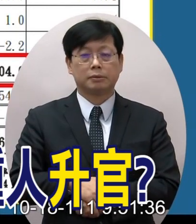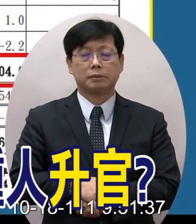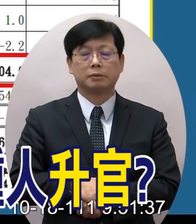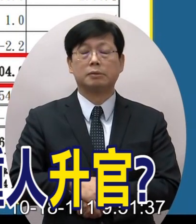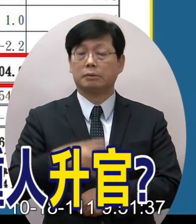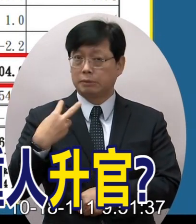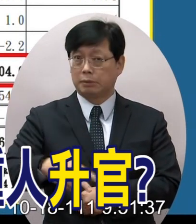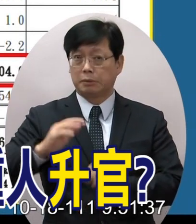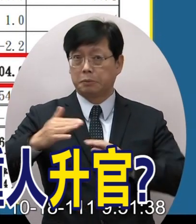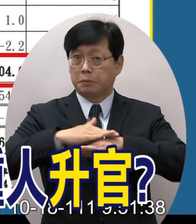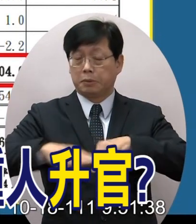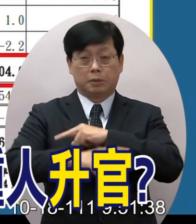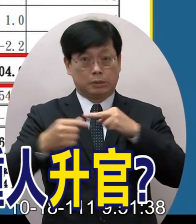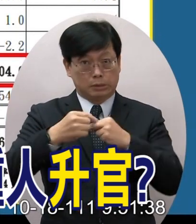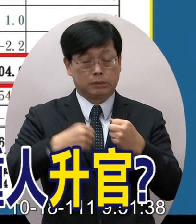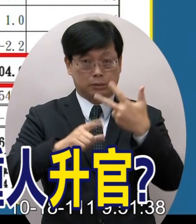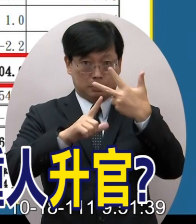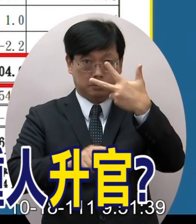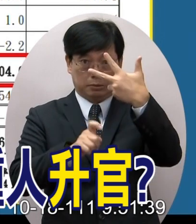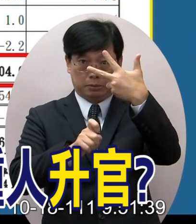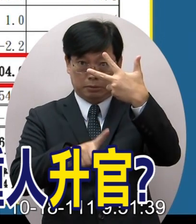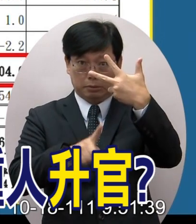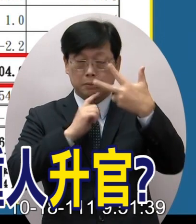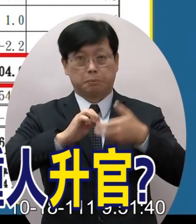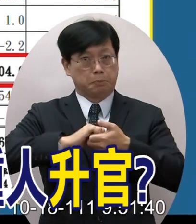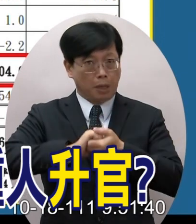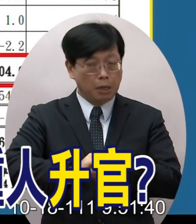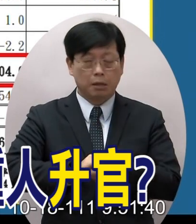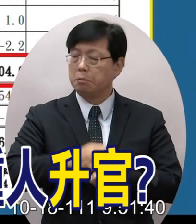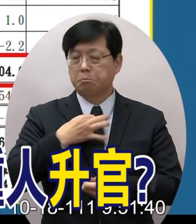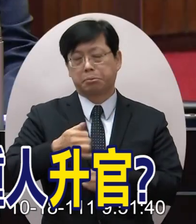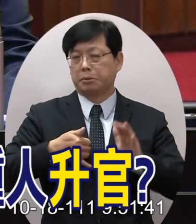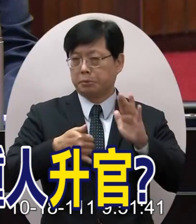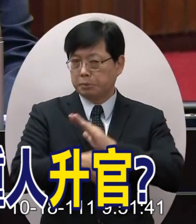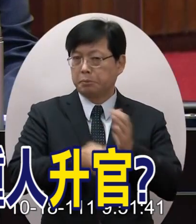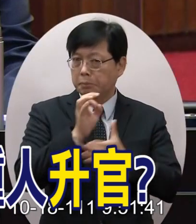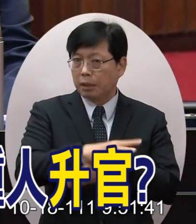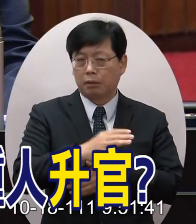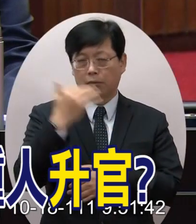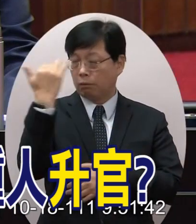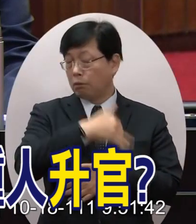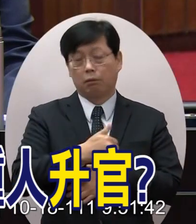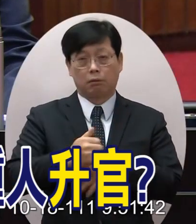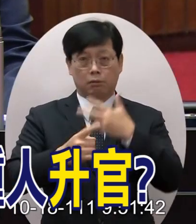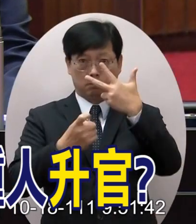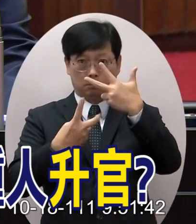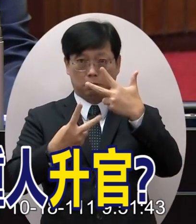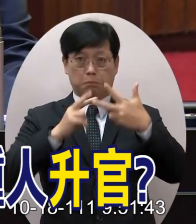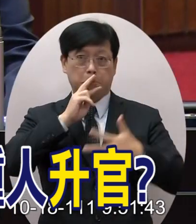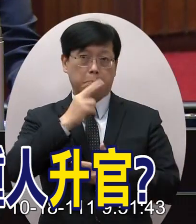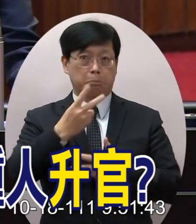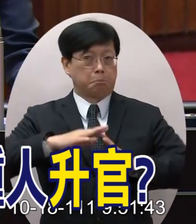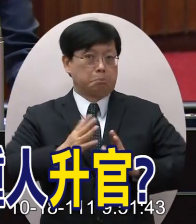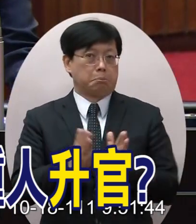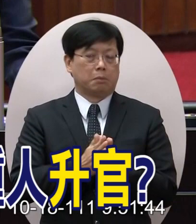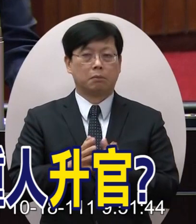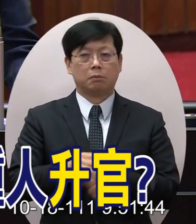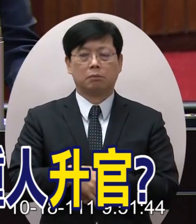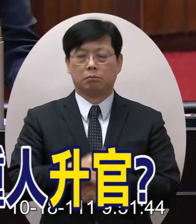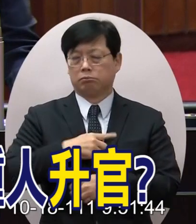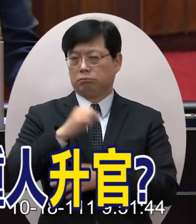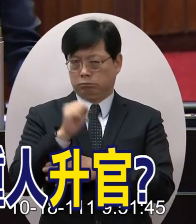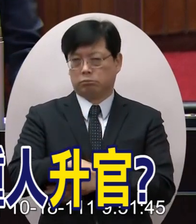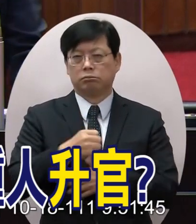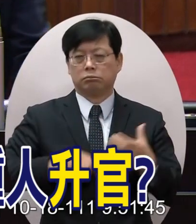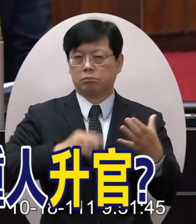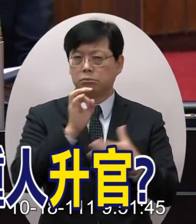然后呢，国安基金7月11号决定他不要进场，可是7月12号马上峰回路转，他要